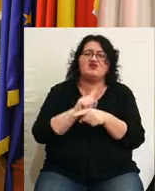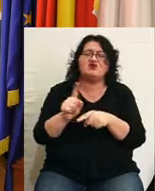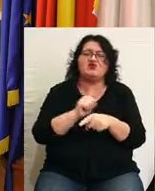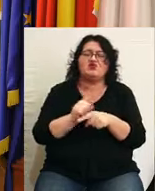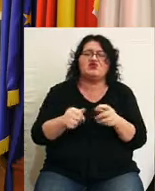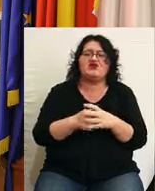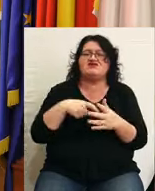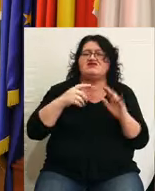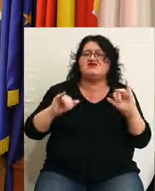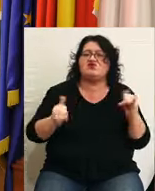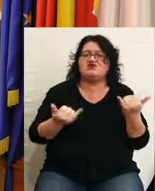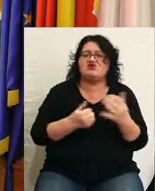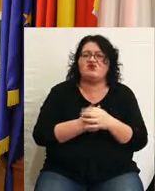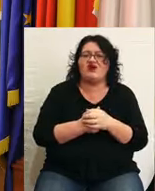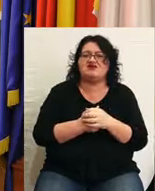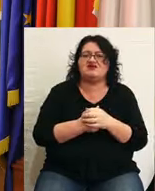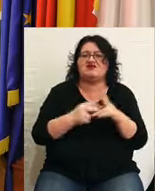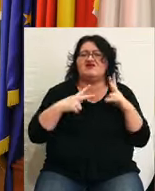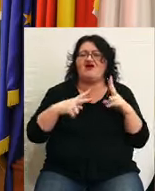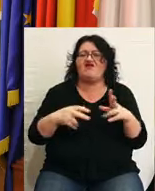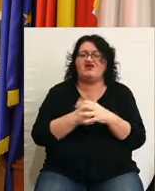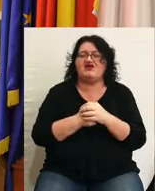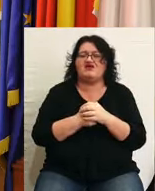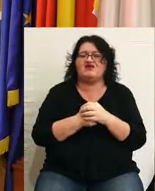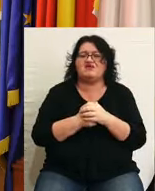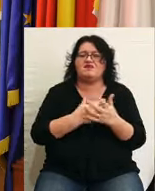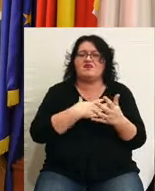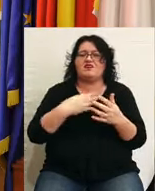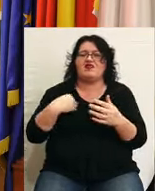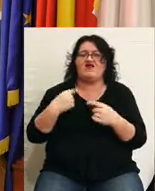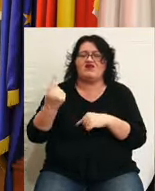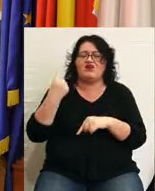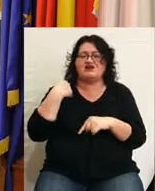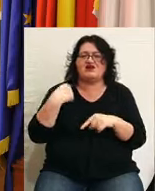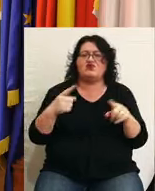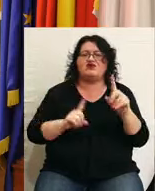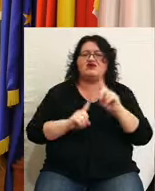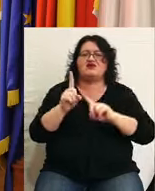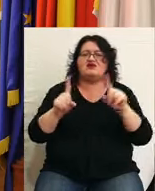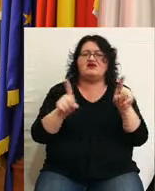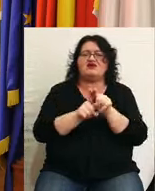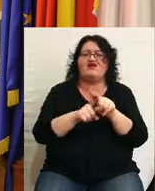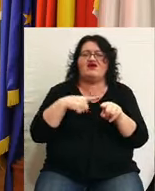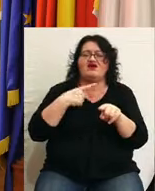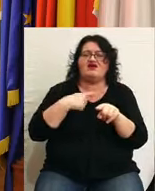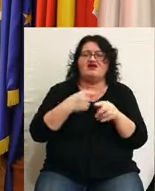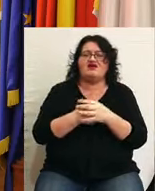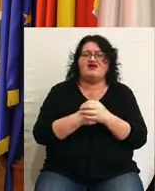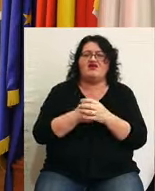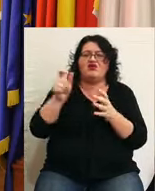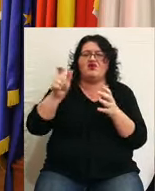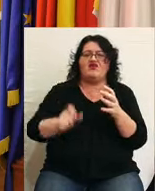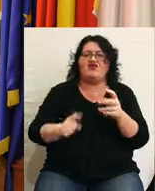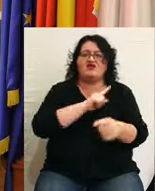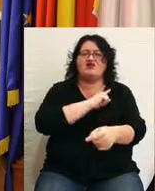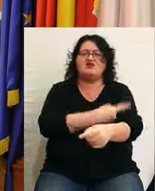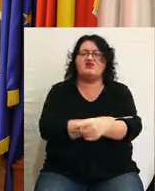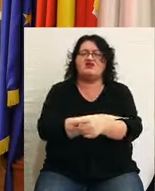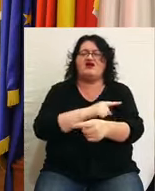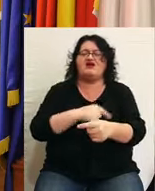sunt într-o situație extremă. La vremea respectivă, dacă e să ne gândim așa, era un guvern cu puteri